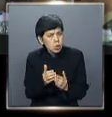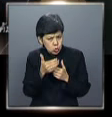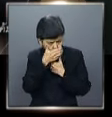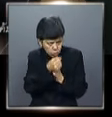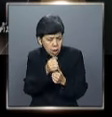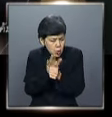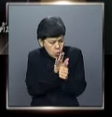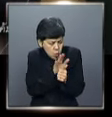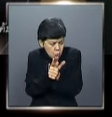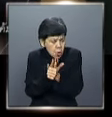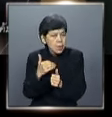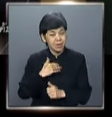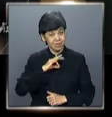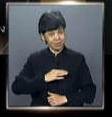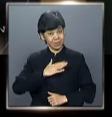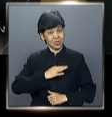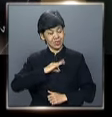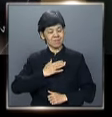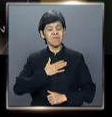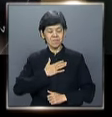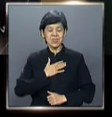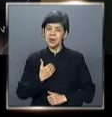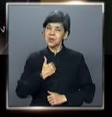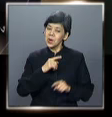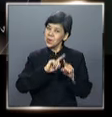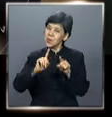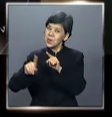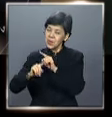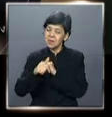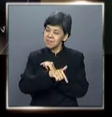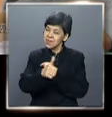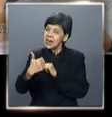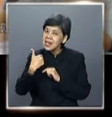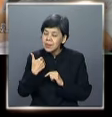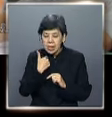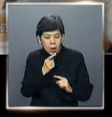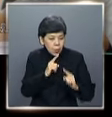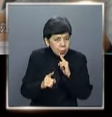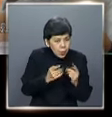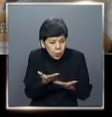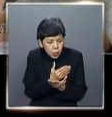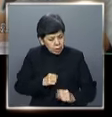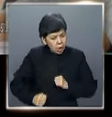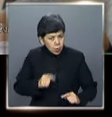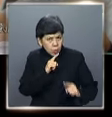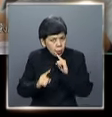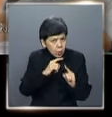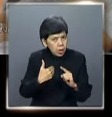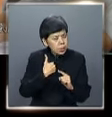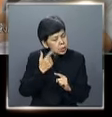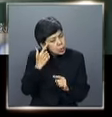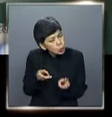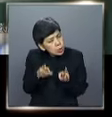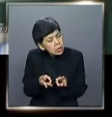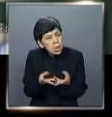ไรเงี้ยค่ะก็รู้สึกว่าจะเกิดเวทีอะไรในแต่ละที่อะไรเงี้ยคือได้เกิดการคุยกันกับเยาวชนในพื้นที่ที่เขาเป็น